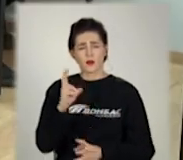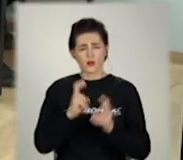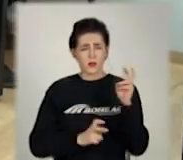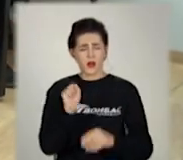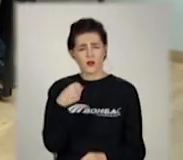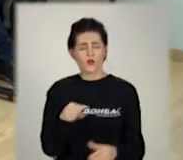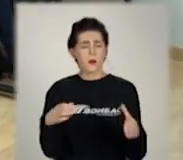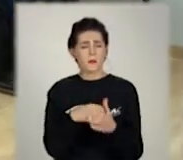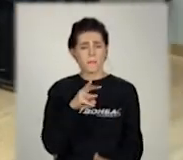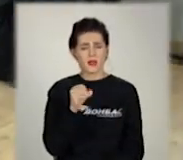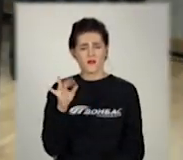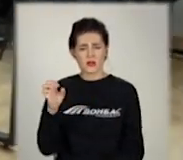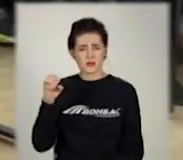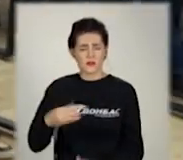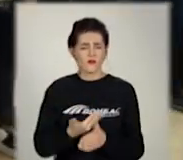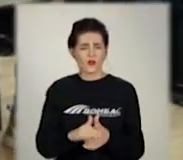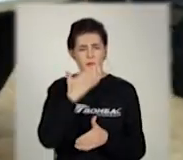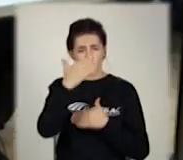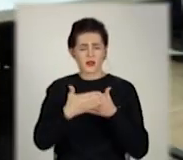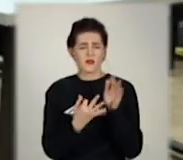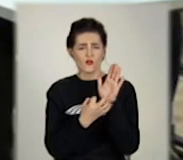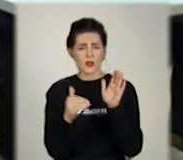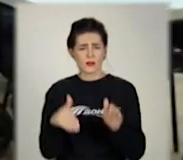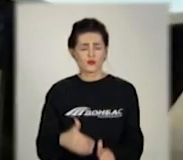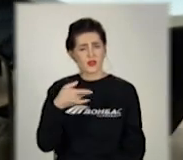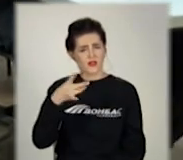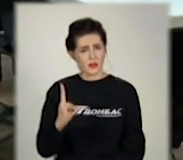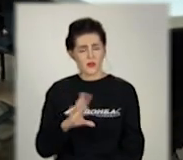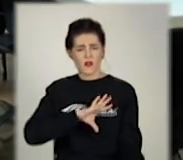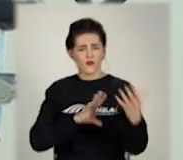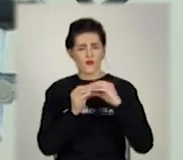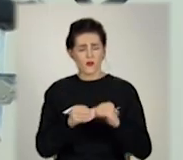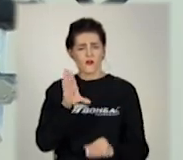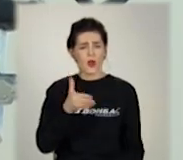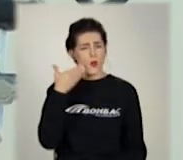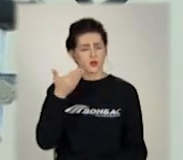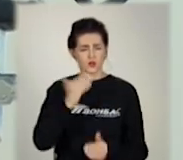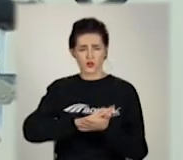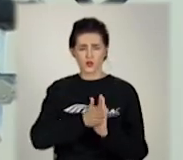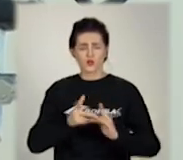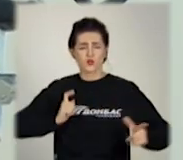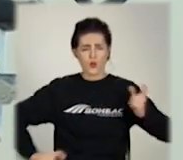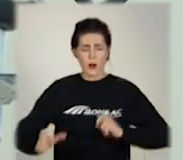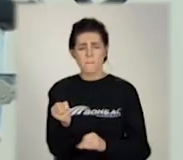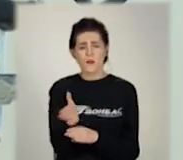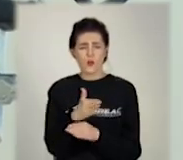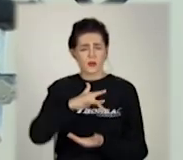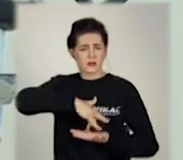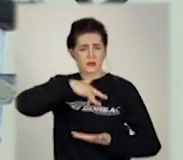«Азовсталь» групи «Мединвест» виділив близько 800 тисяч гривень. А загалом у поліпшення умов для студентів Маріупольського